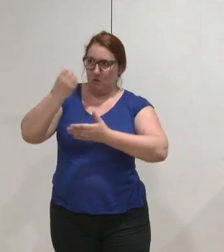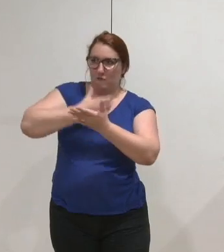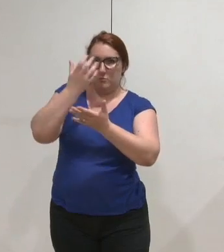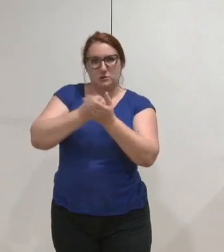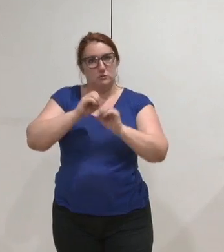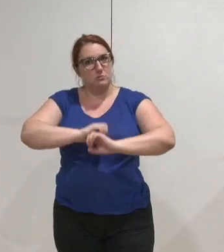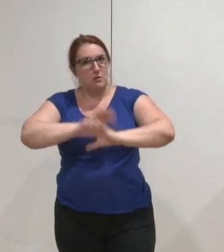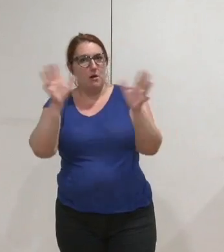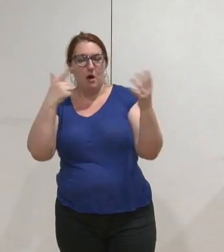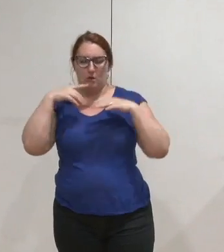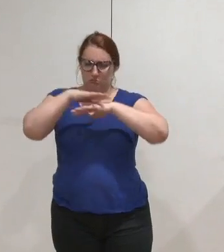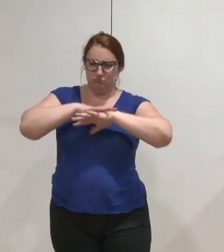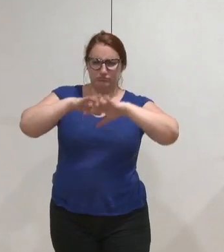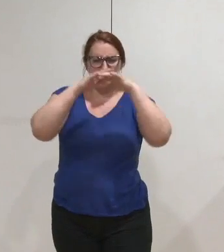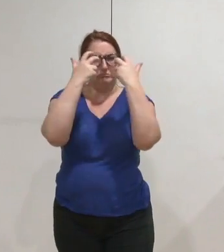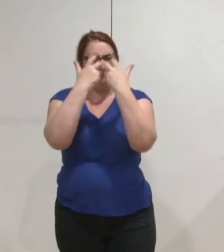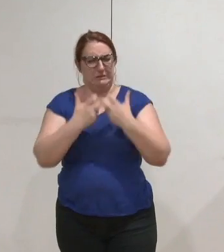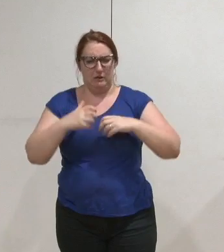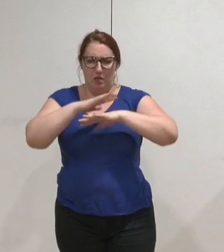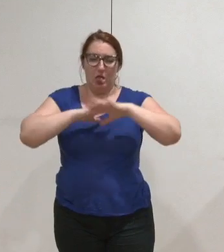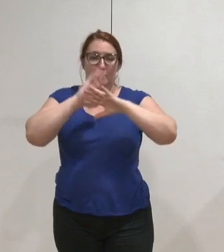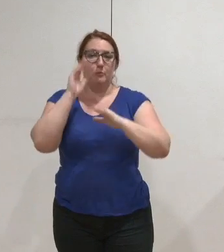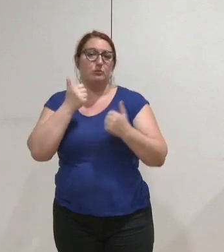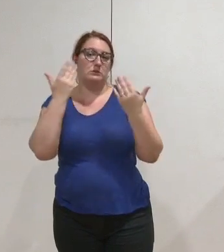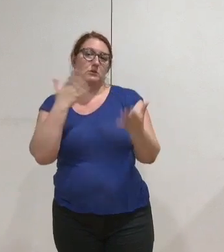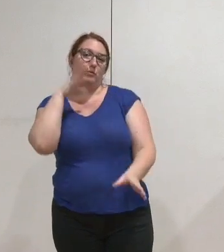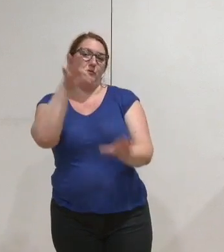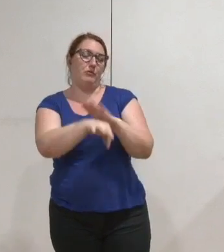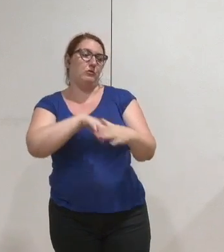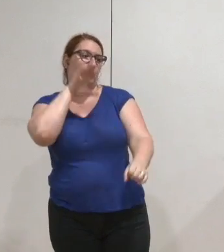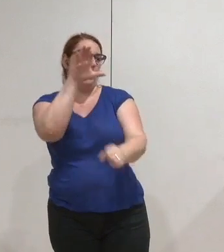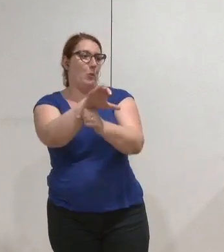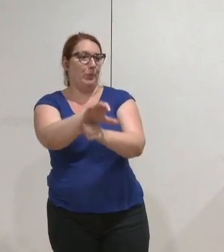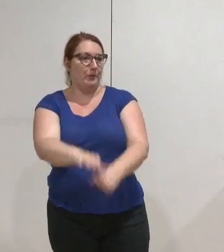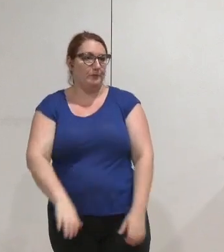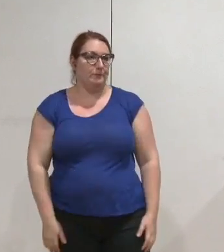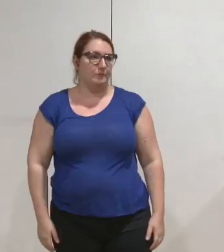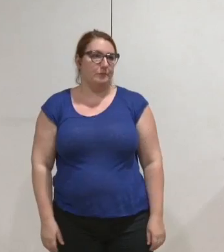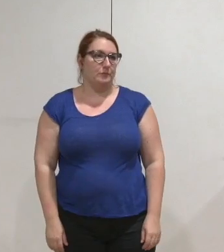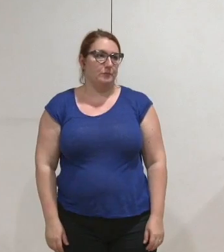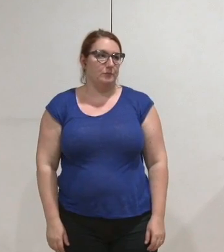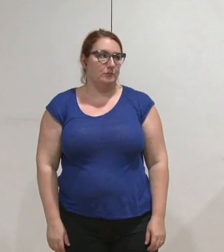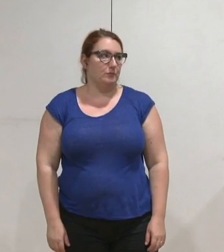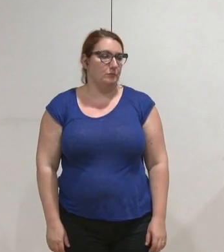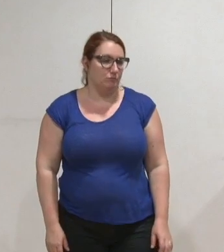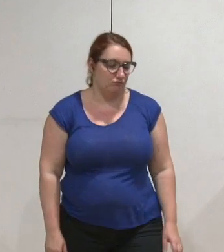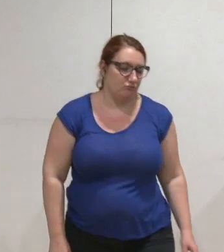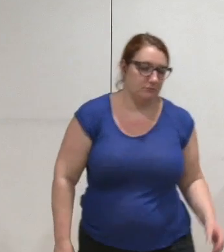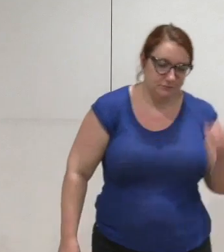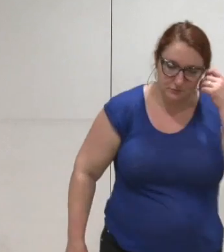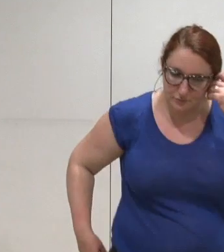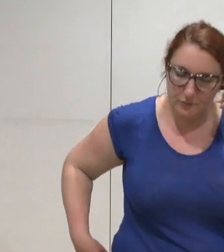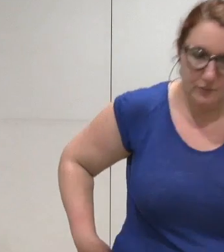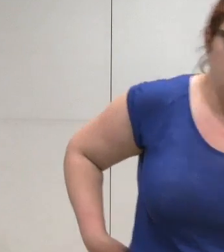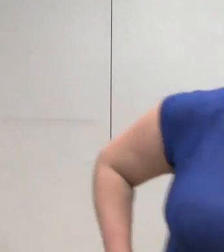politique tarifaire donc en conséquence nous voterons contre cette délibération